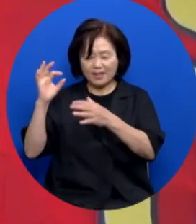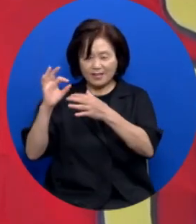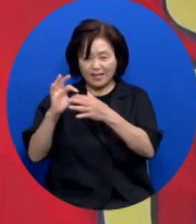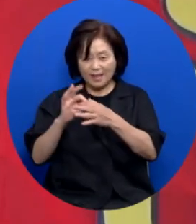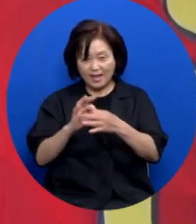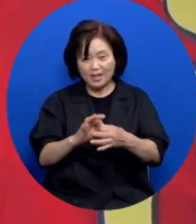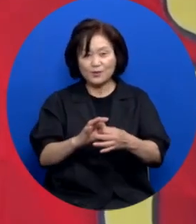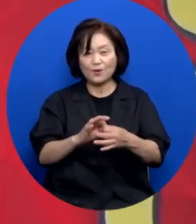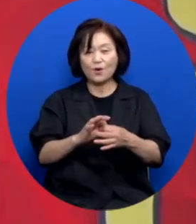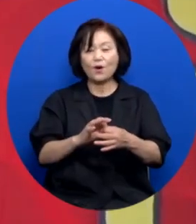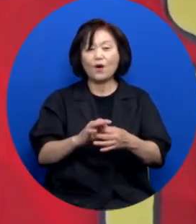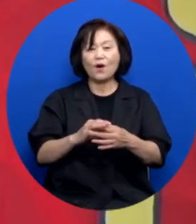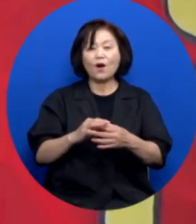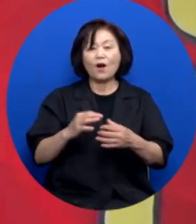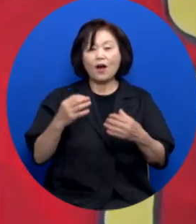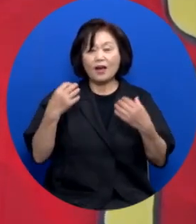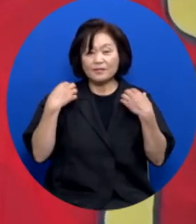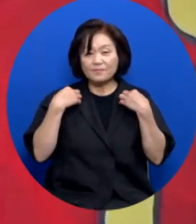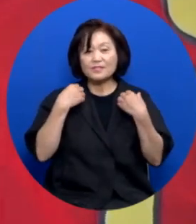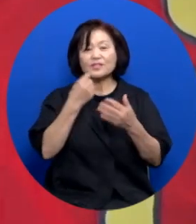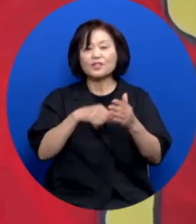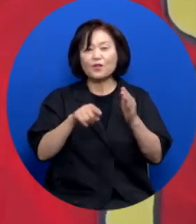maganda, malamig na